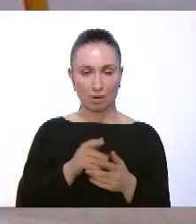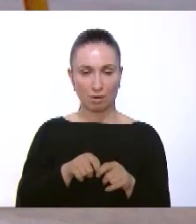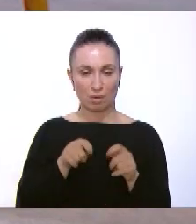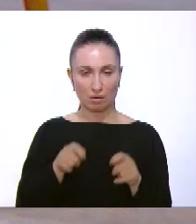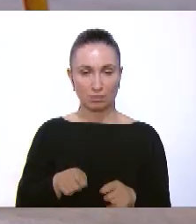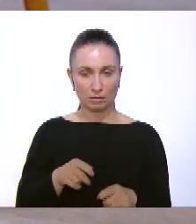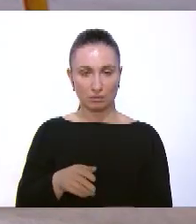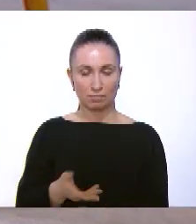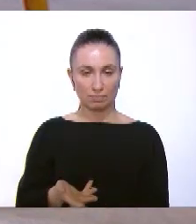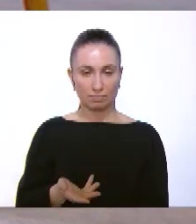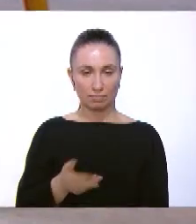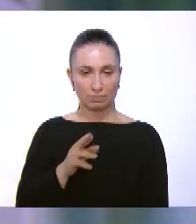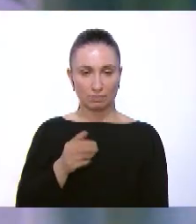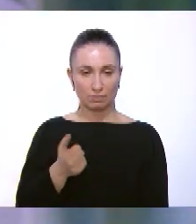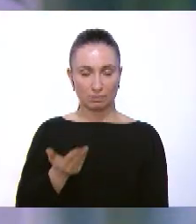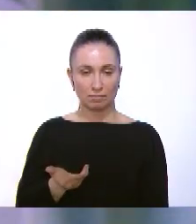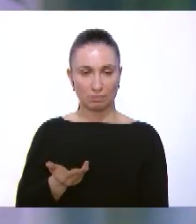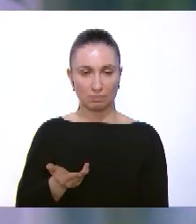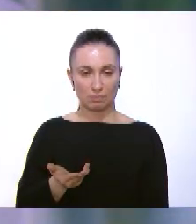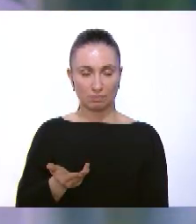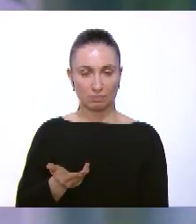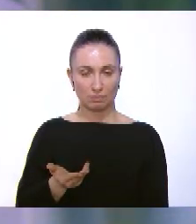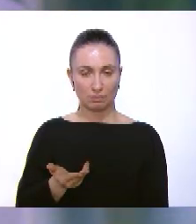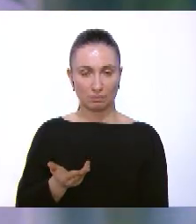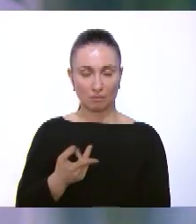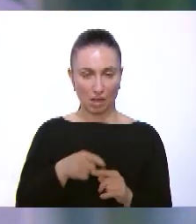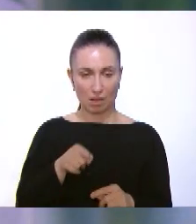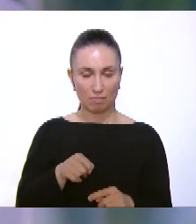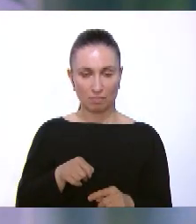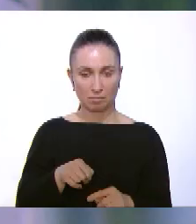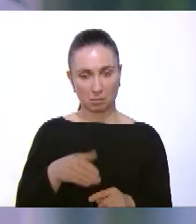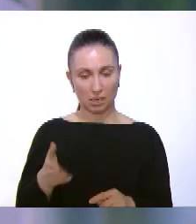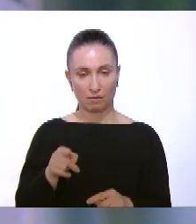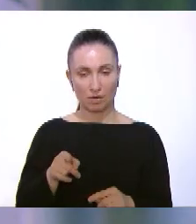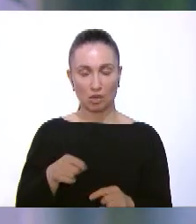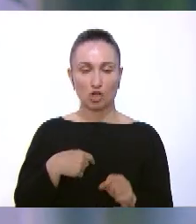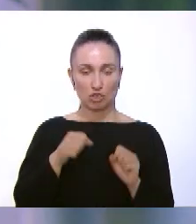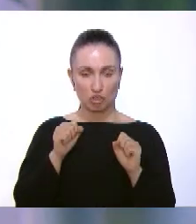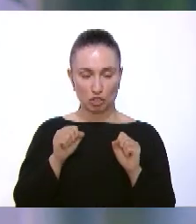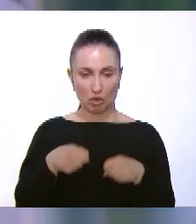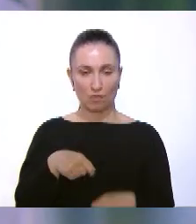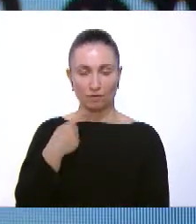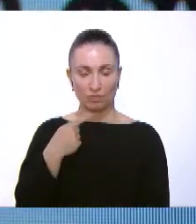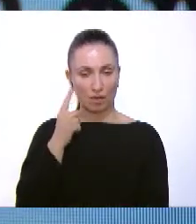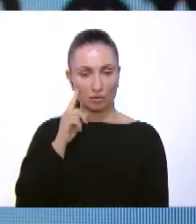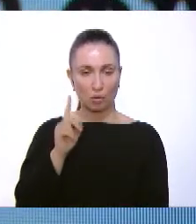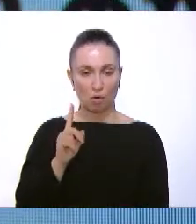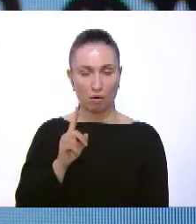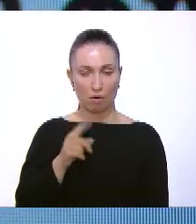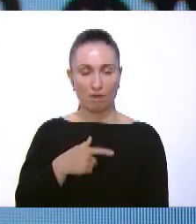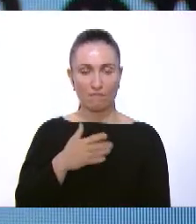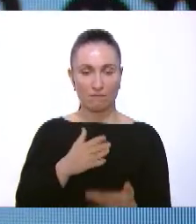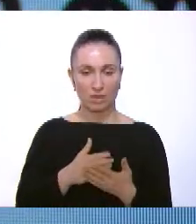დაინერგა და ამ ხრივ შეგვიძლია ვთქვათ, რომ